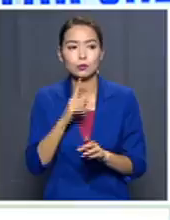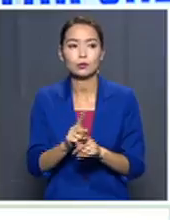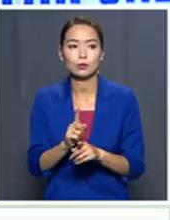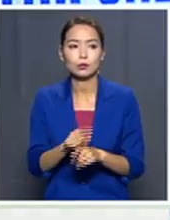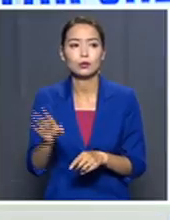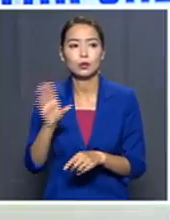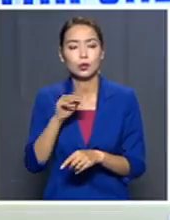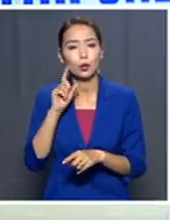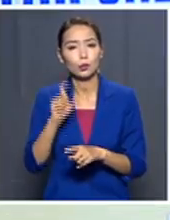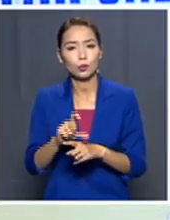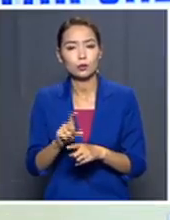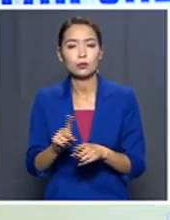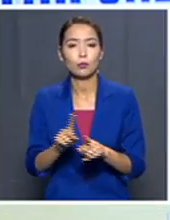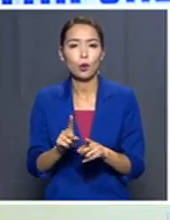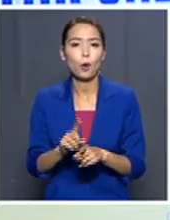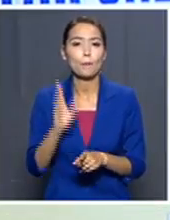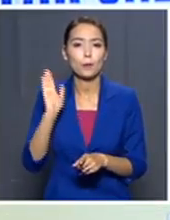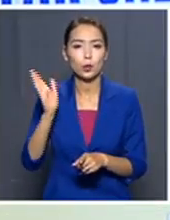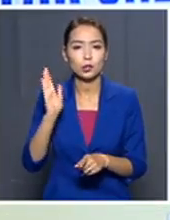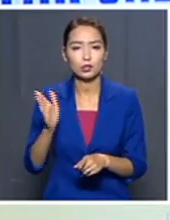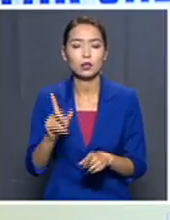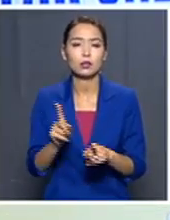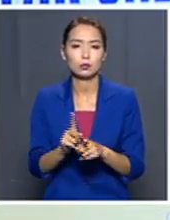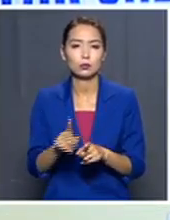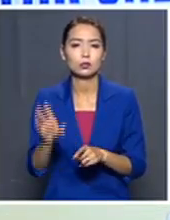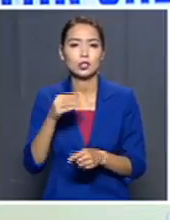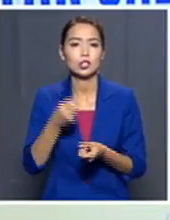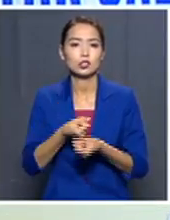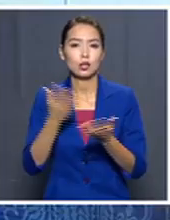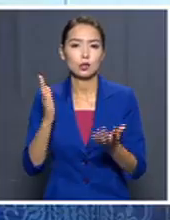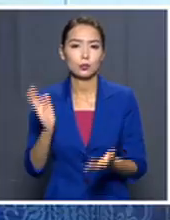түрк дүниясының болашағы жарық болады.